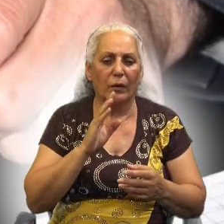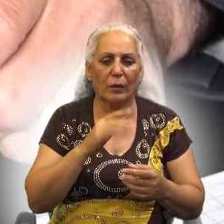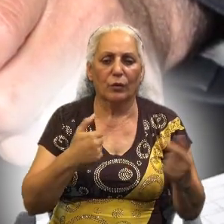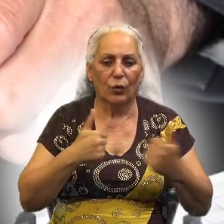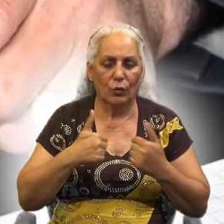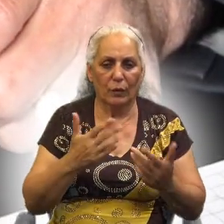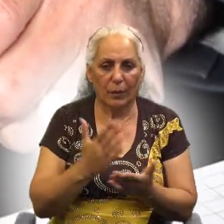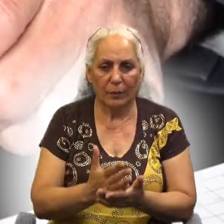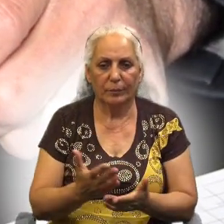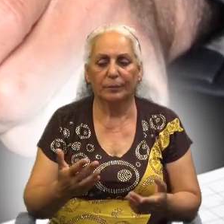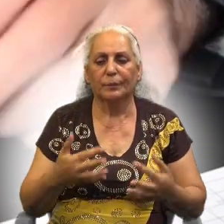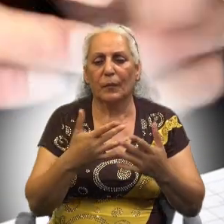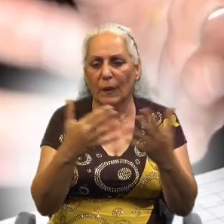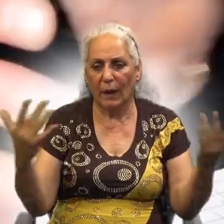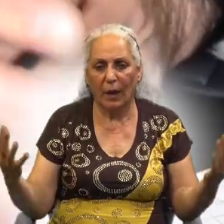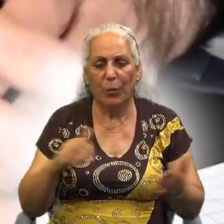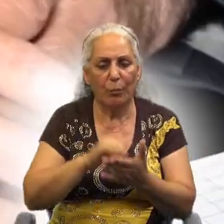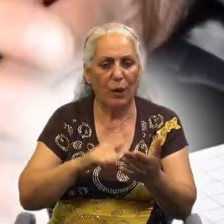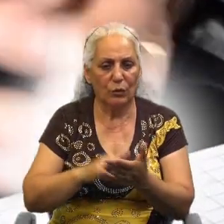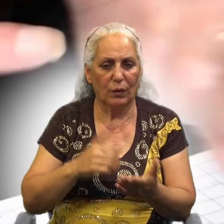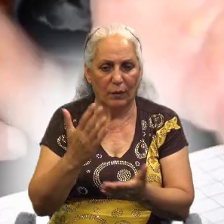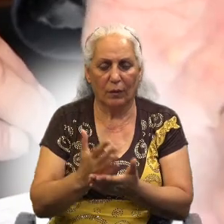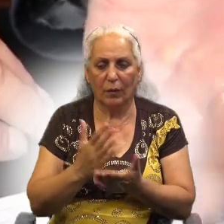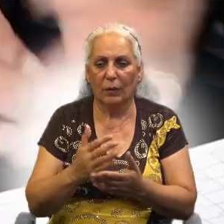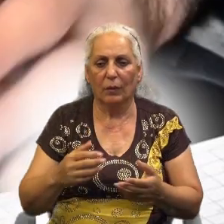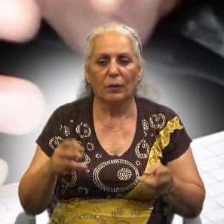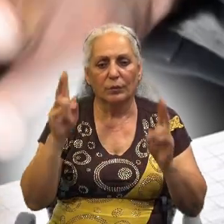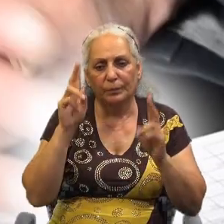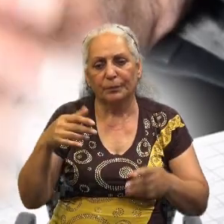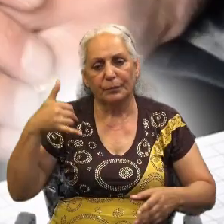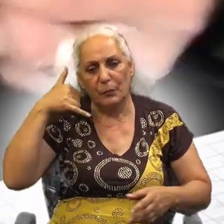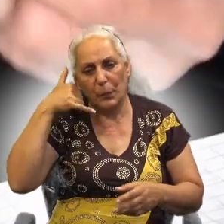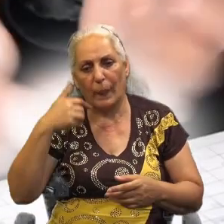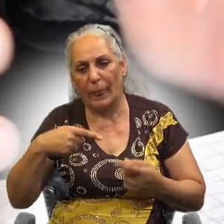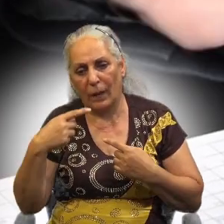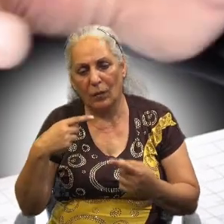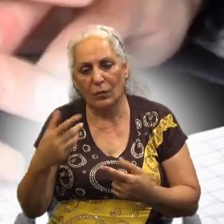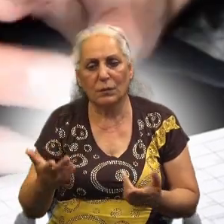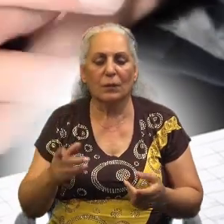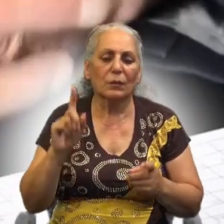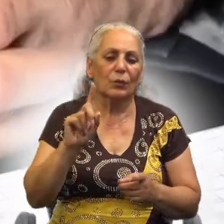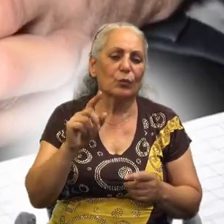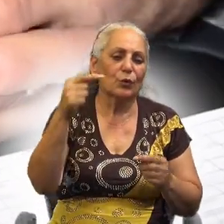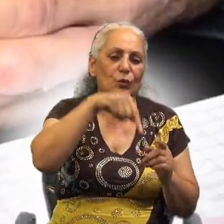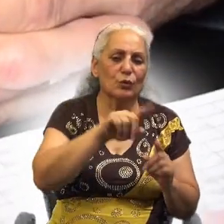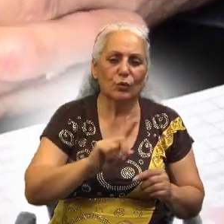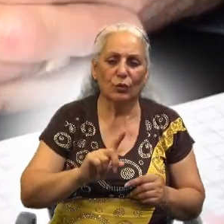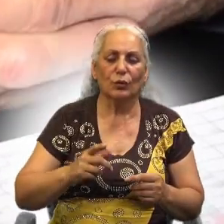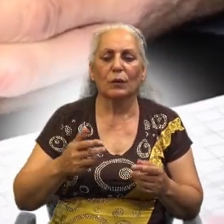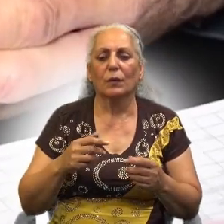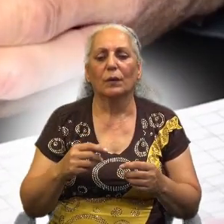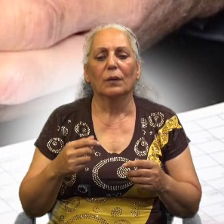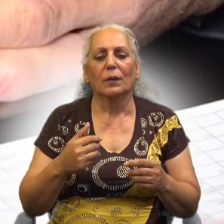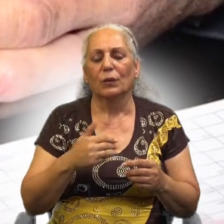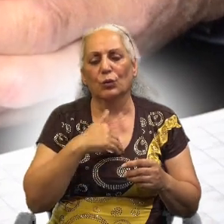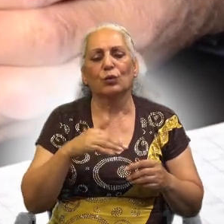Ասենք տարբեր պատճառներով, չգիտեմ, հեռախոսով խոսեց, սայթ պատավ, չգիտեմ, եւ այլն, չեմ խորանում,